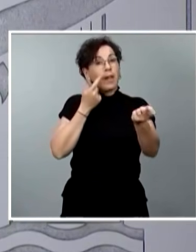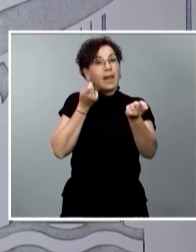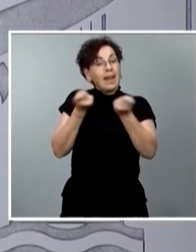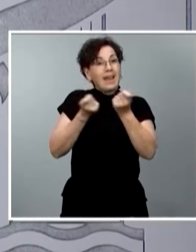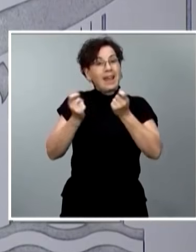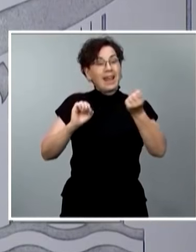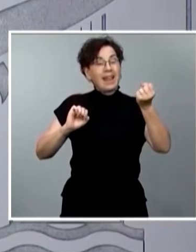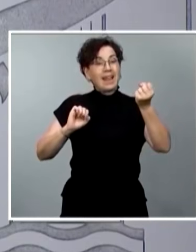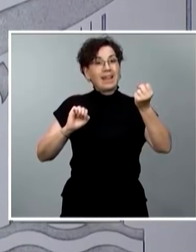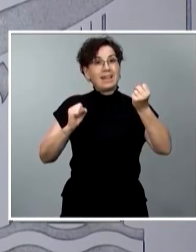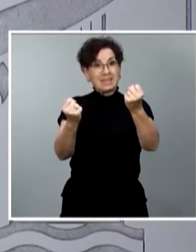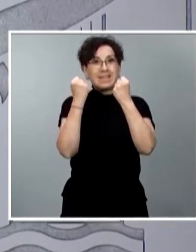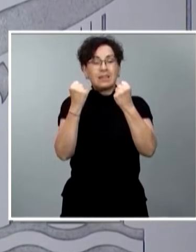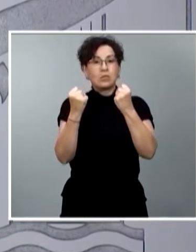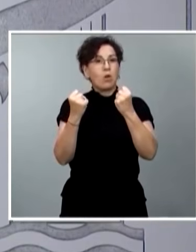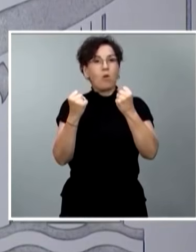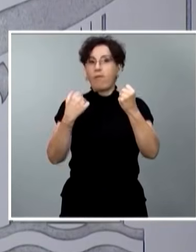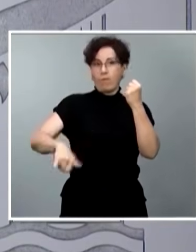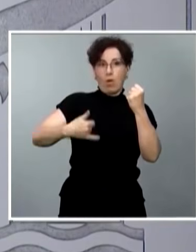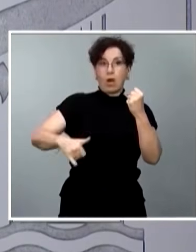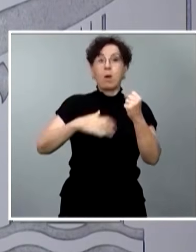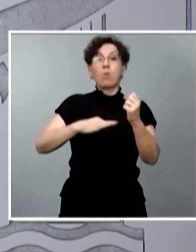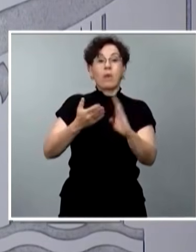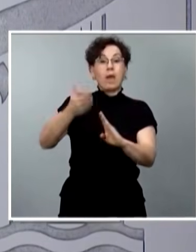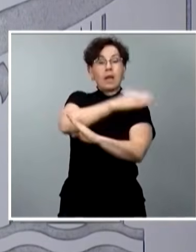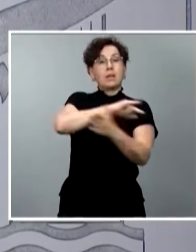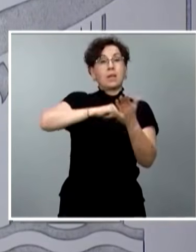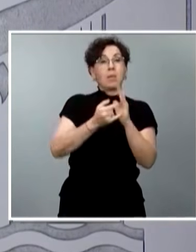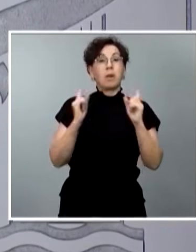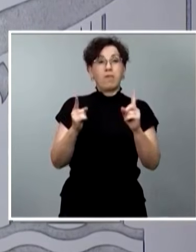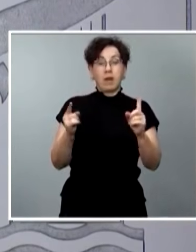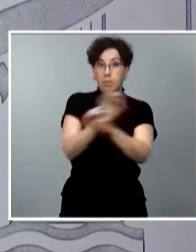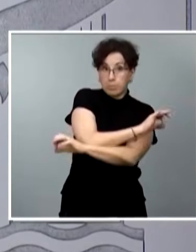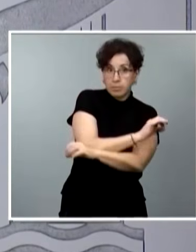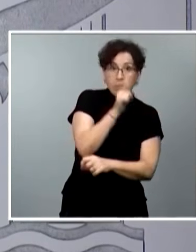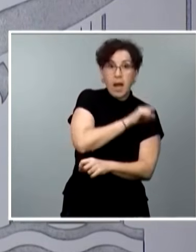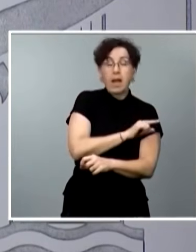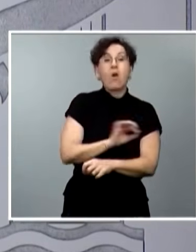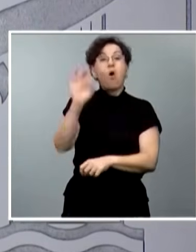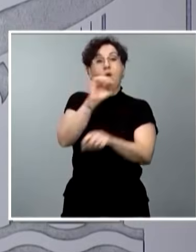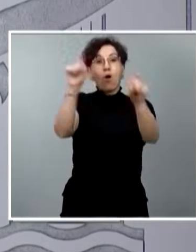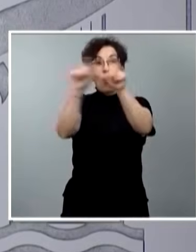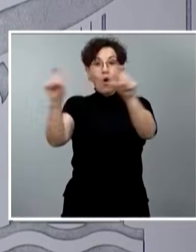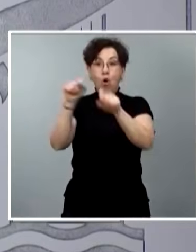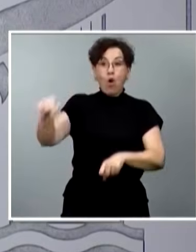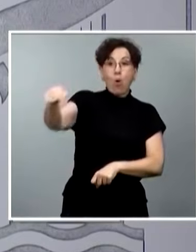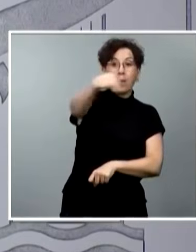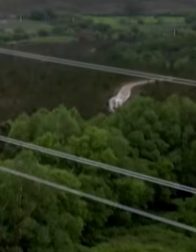এর কারণগুলো হলো একদিকে দুর্বল পরিকল্পনা, অন্যদিকে অপারেটররা সঠিক পদ্ধতি অনুসরণ করেননি।